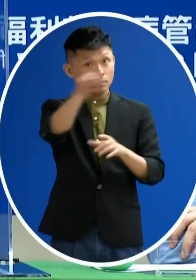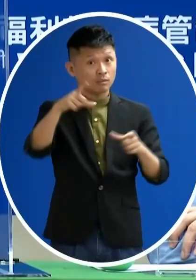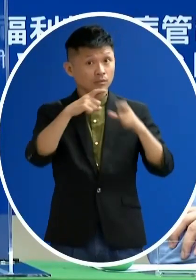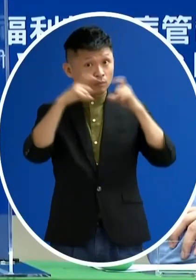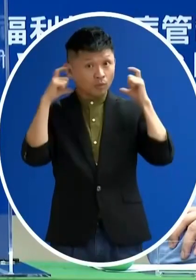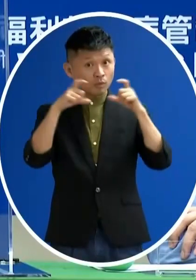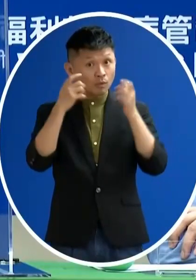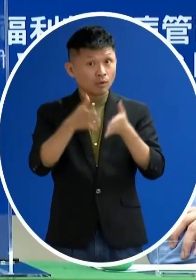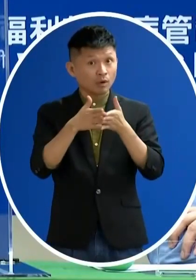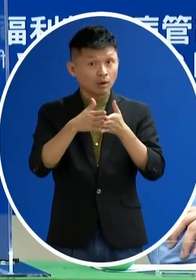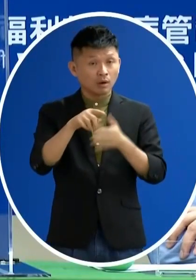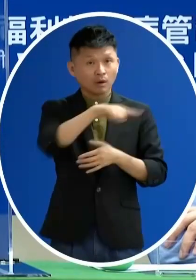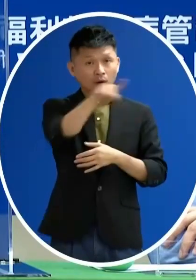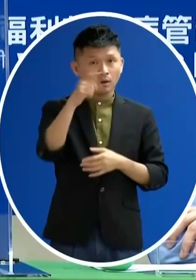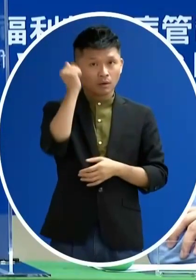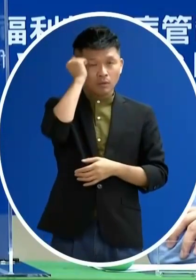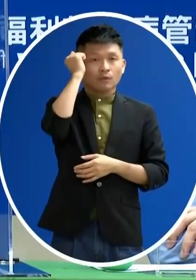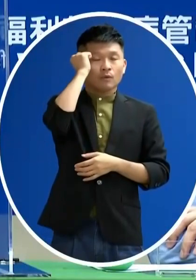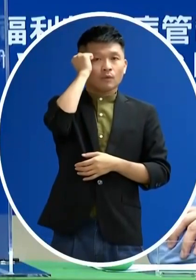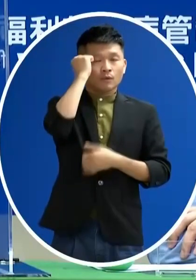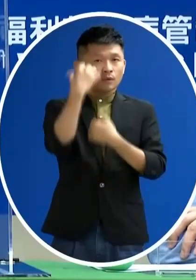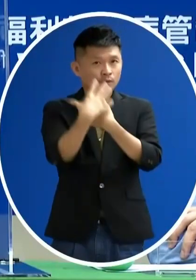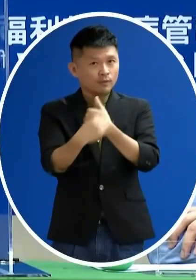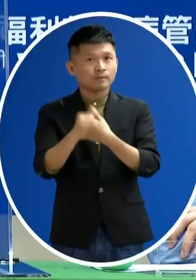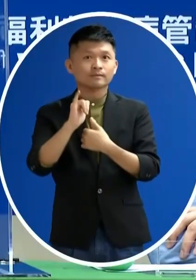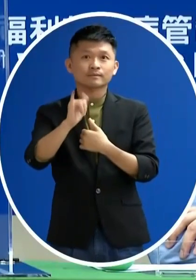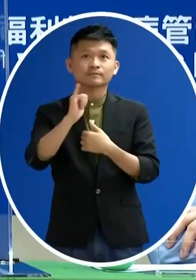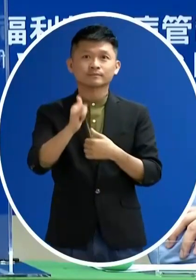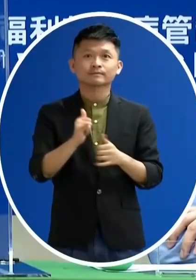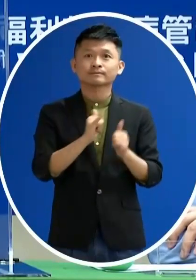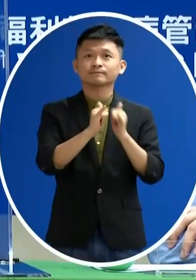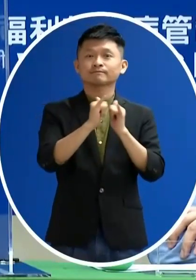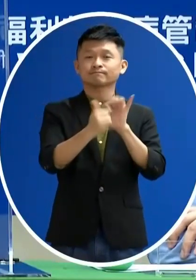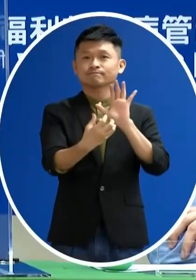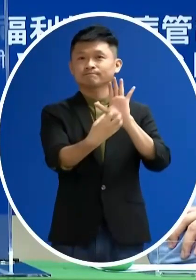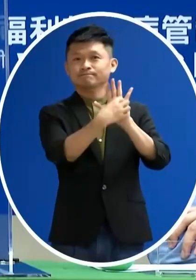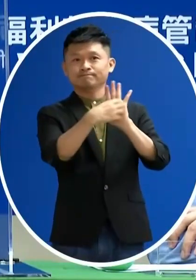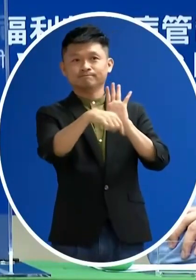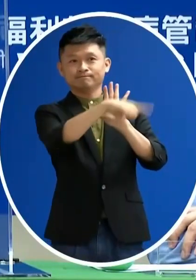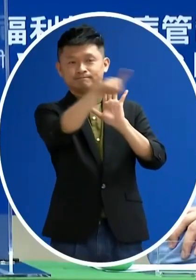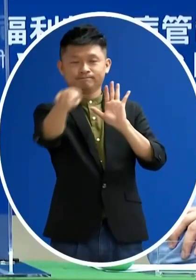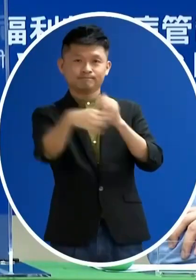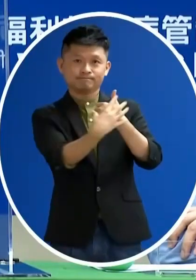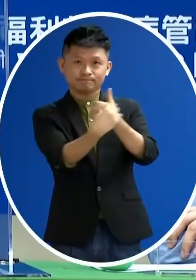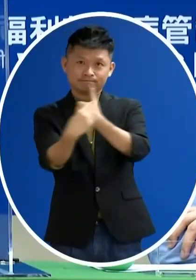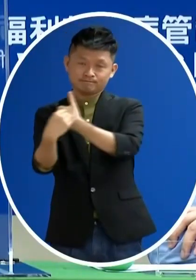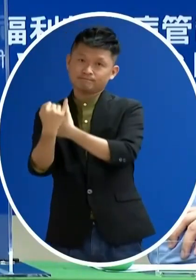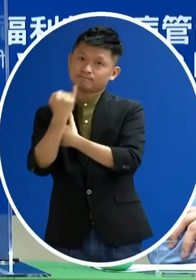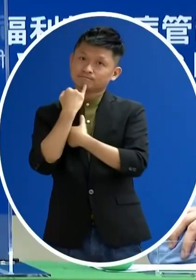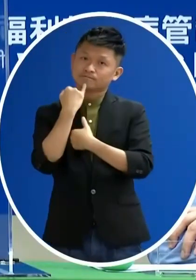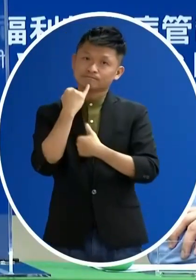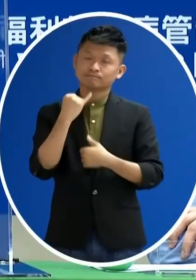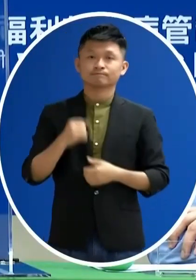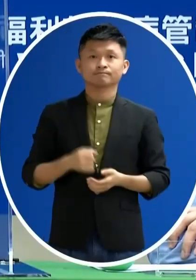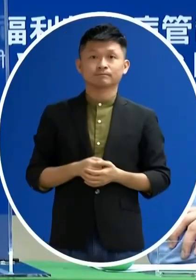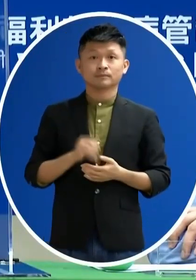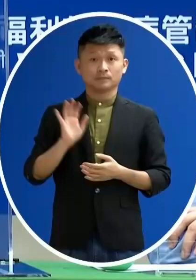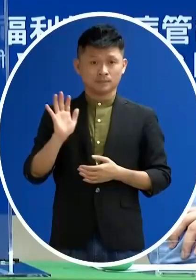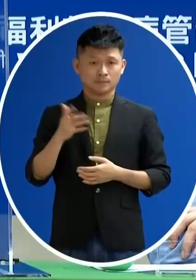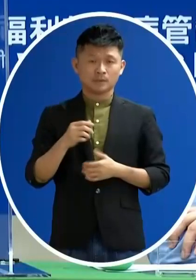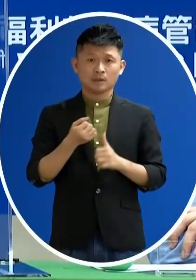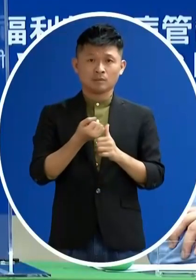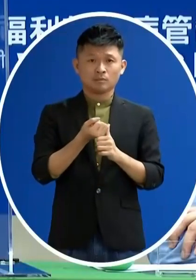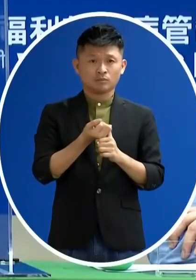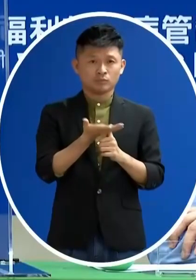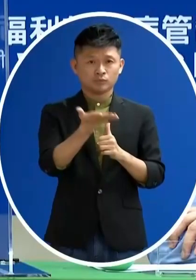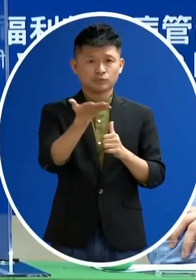效果是蛮好的，所以当发挥一点社会的示范的功能来。不过这个这一段这几波疫情